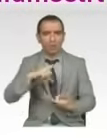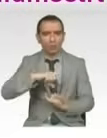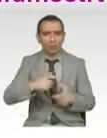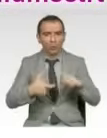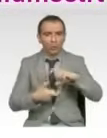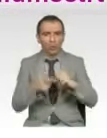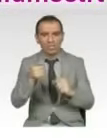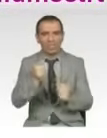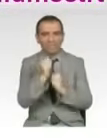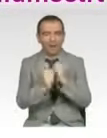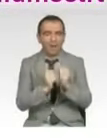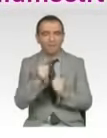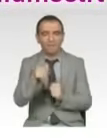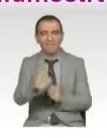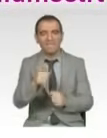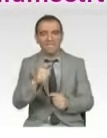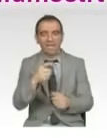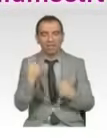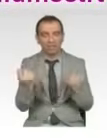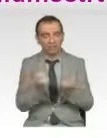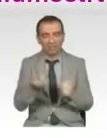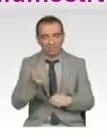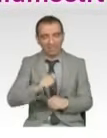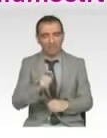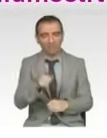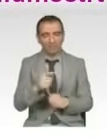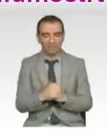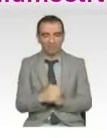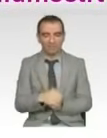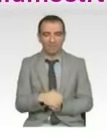uluslararası firmalarda müşteri temsilciliği yaptı.